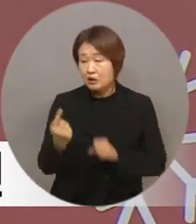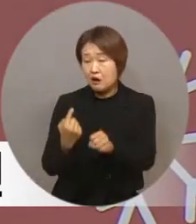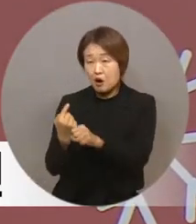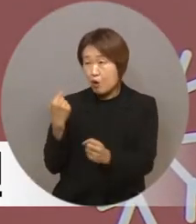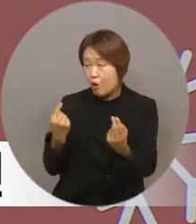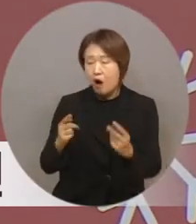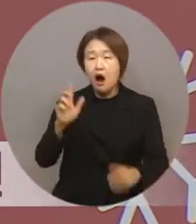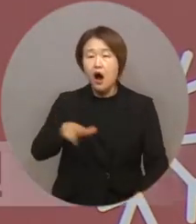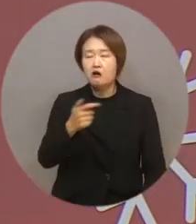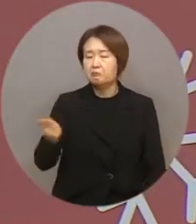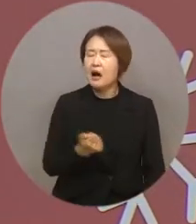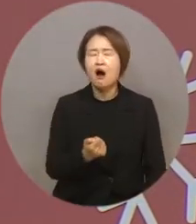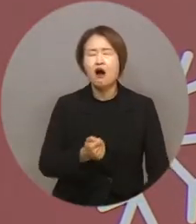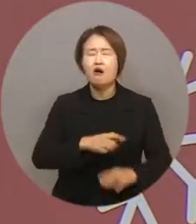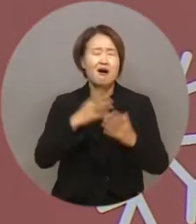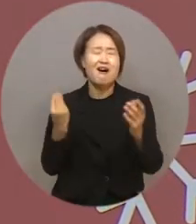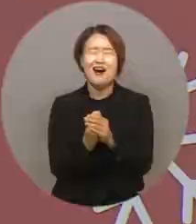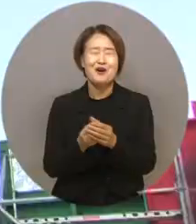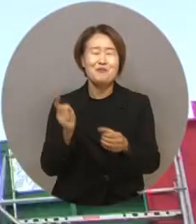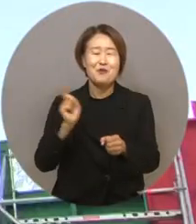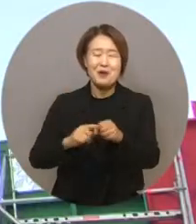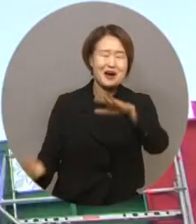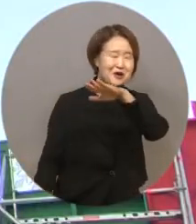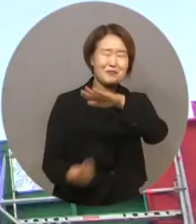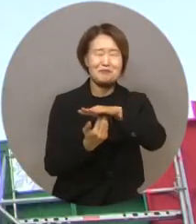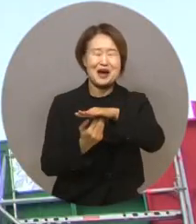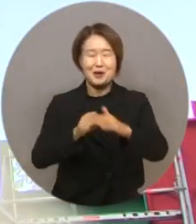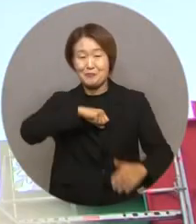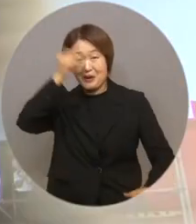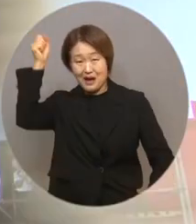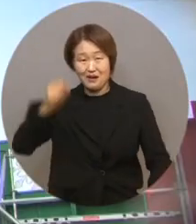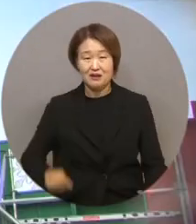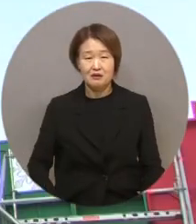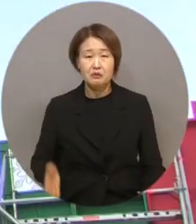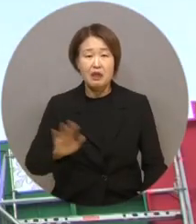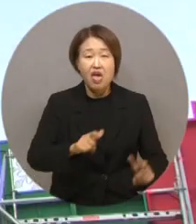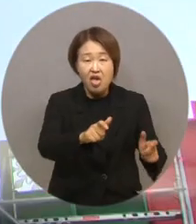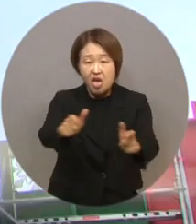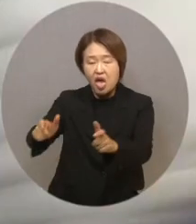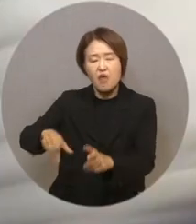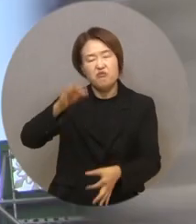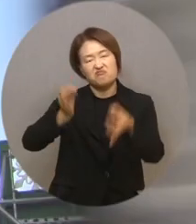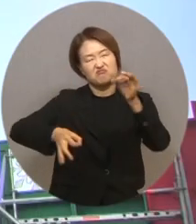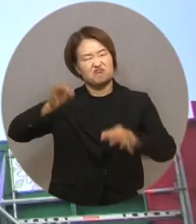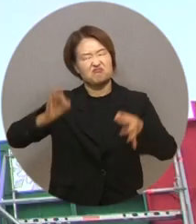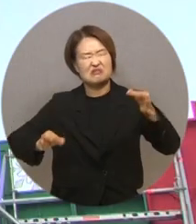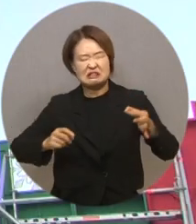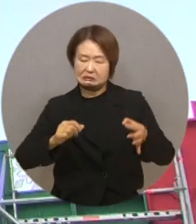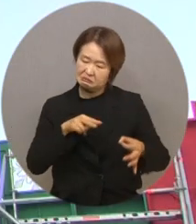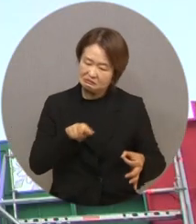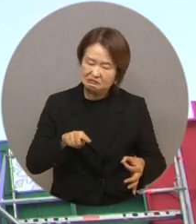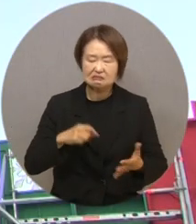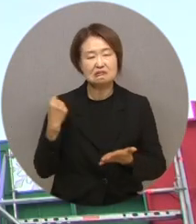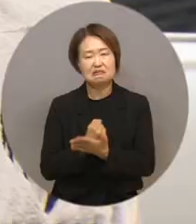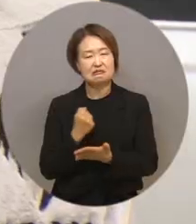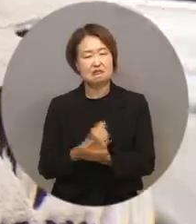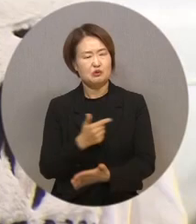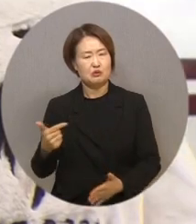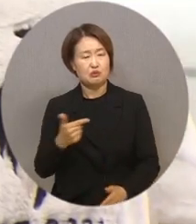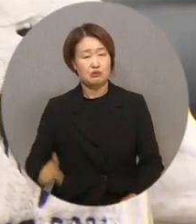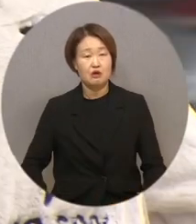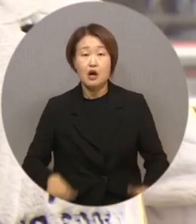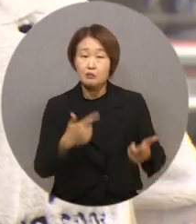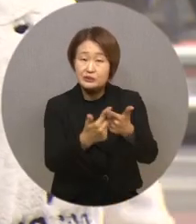목표액 달성에 성공한 것입니다. 하지만 지역별 모금액 편차는 다소 아쉬운 편입니다.